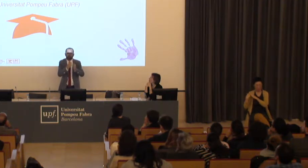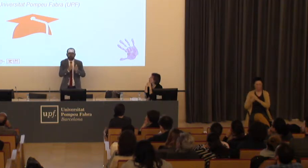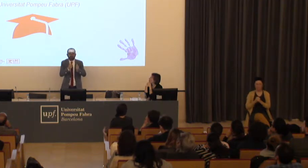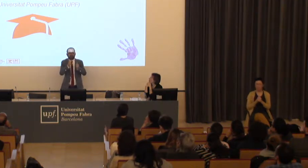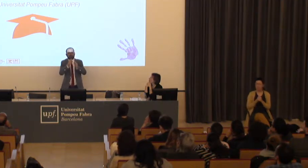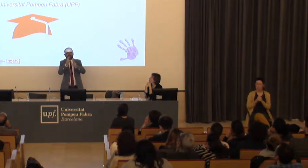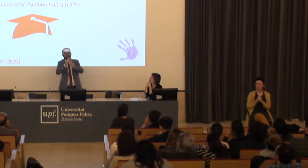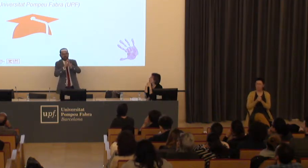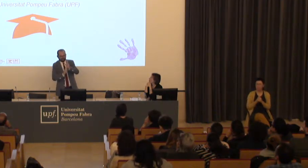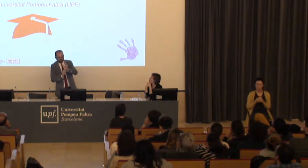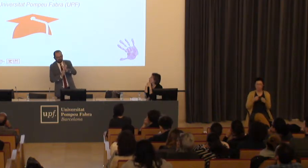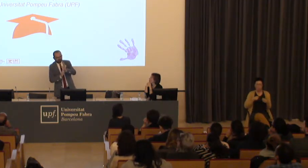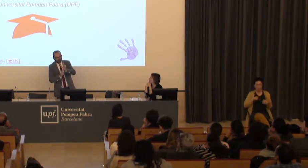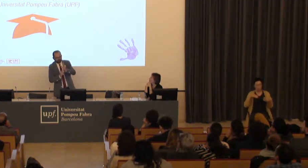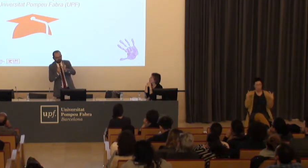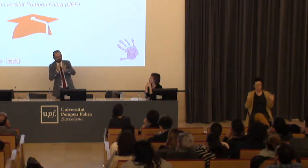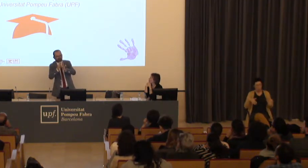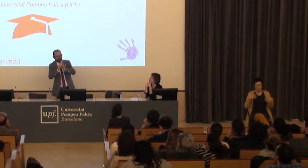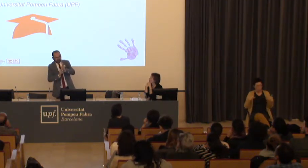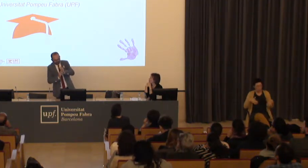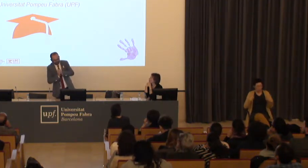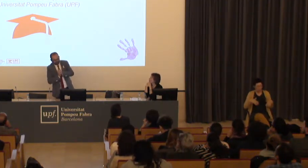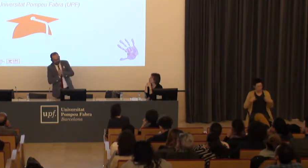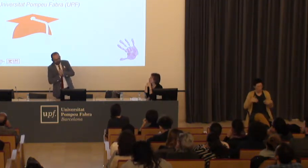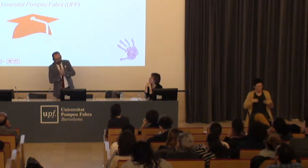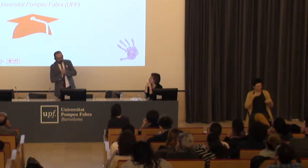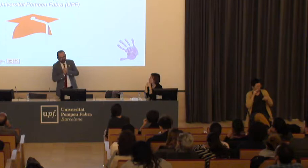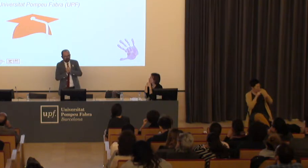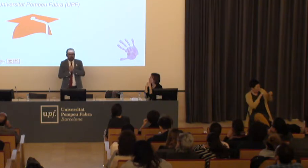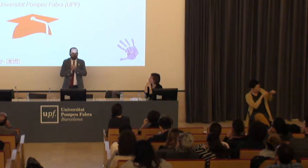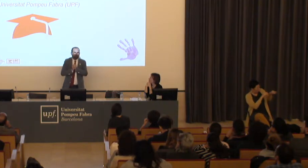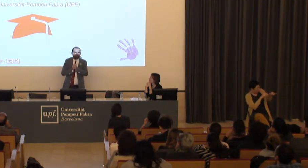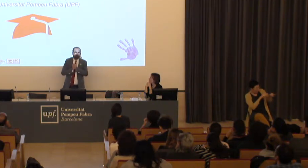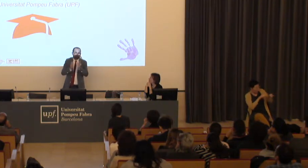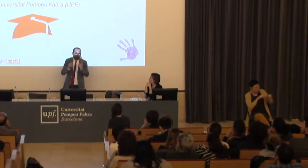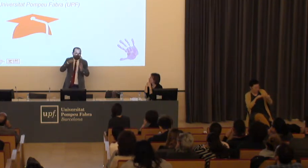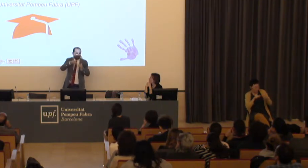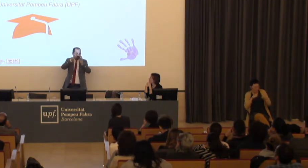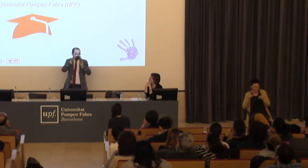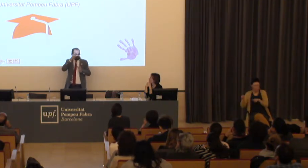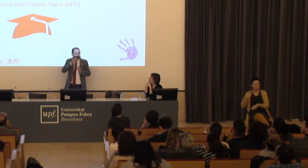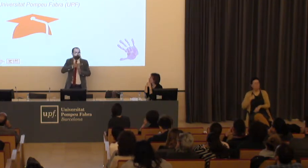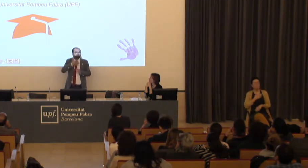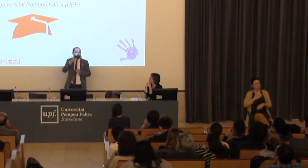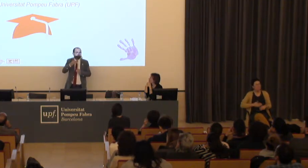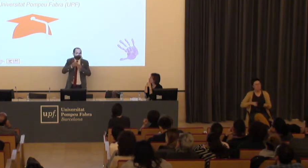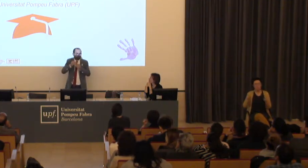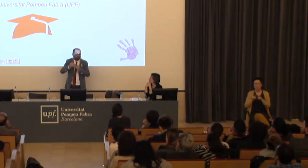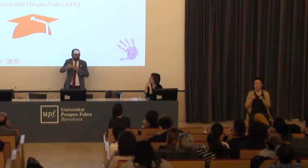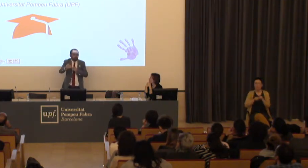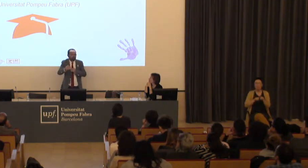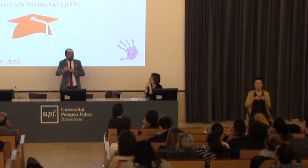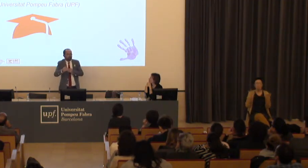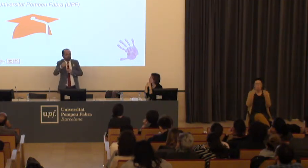jo mirant enrere tota la història, crec que el que necessitem i el que cal realment és una formació més reglada, una formació reglada de